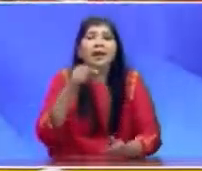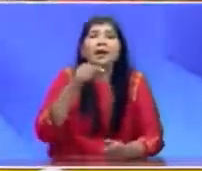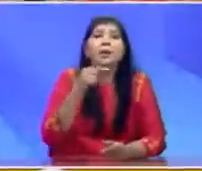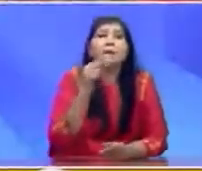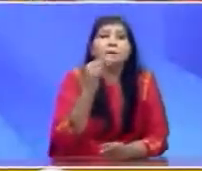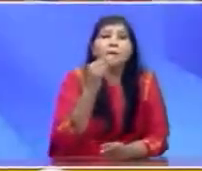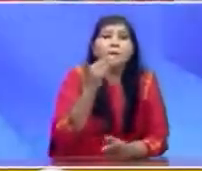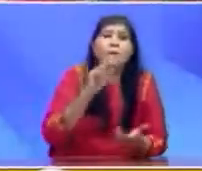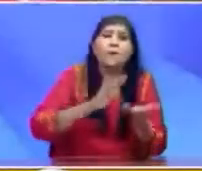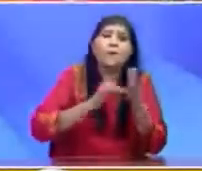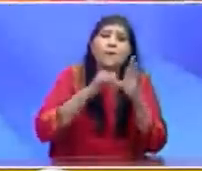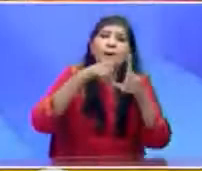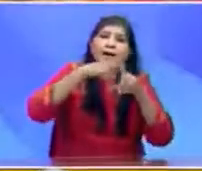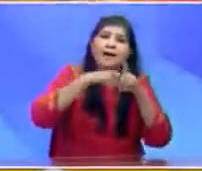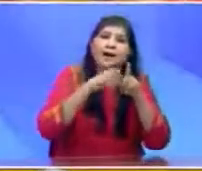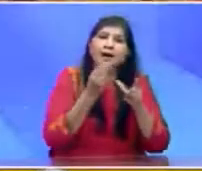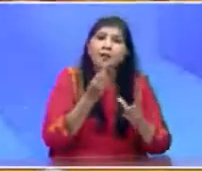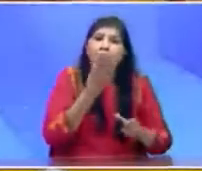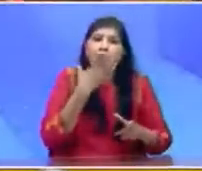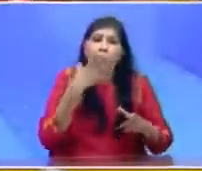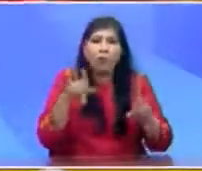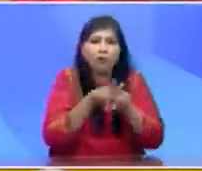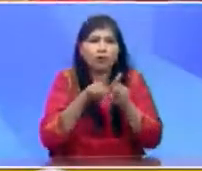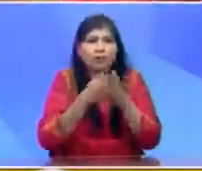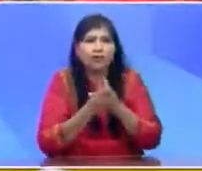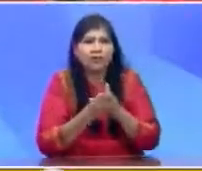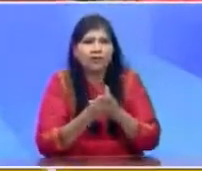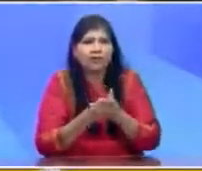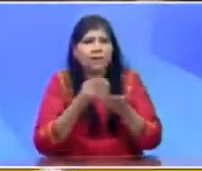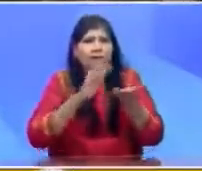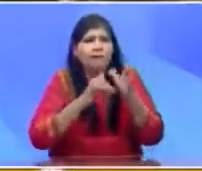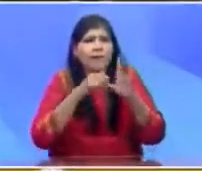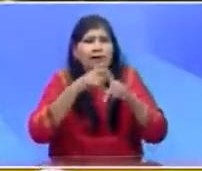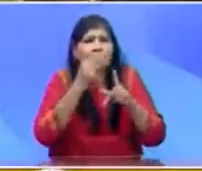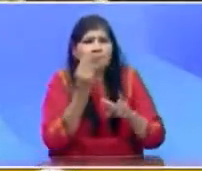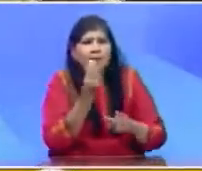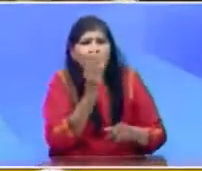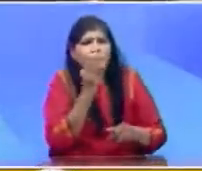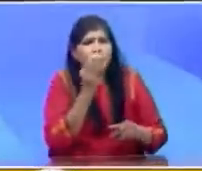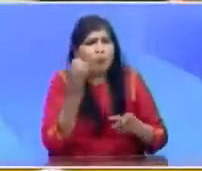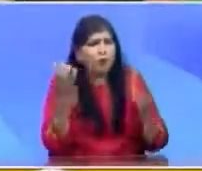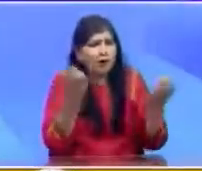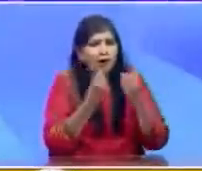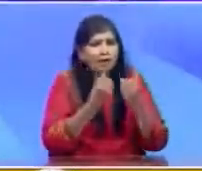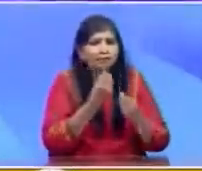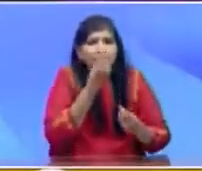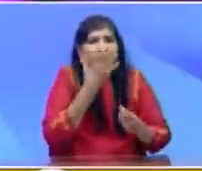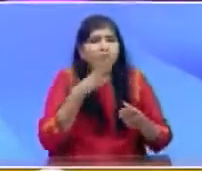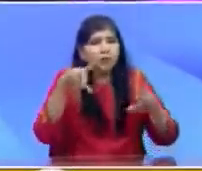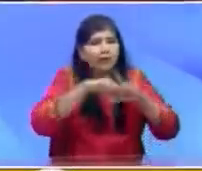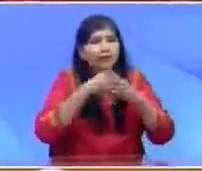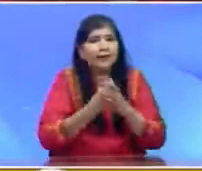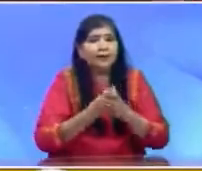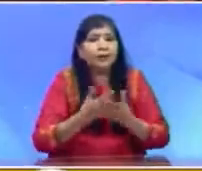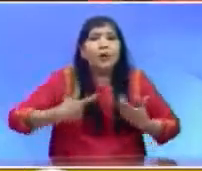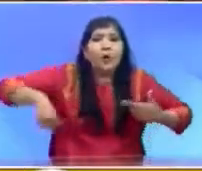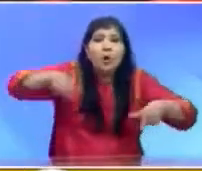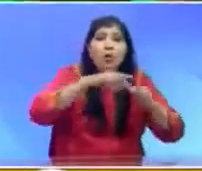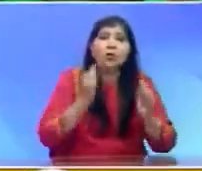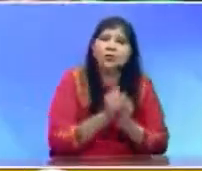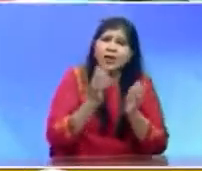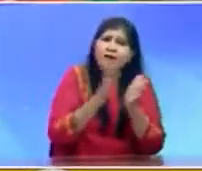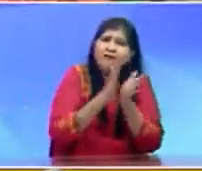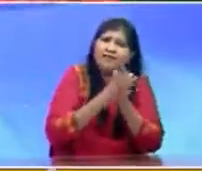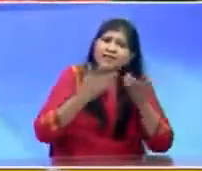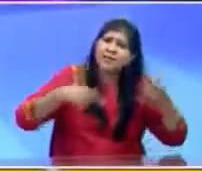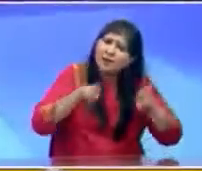हैं। जब मक्के में मिंजर आते हैं तो मिंजर मेला भी मनाया जाता है और